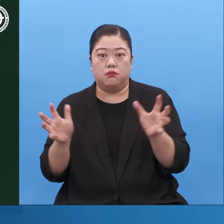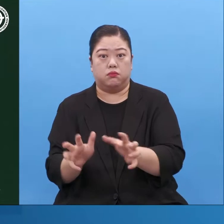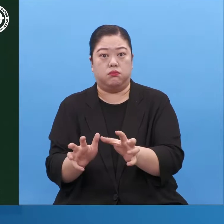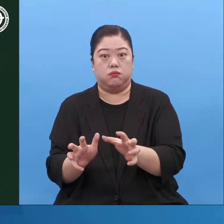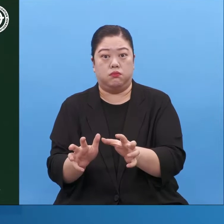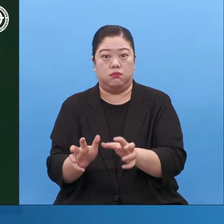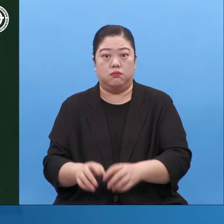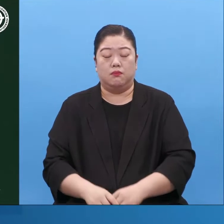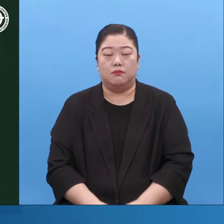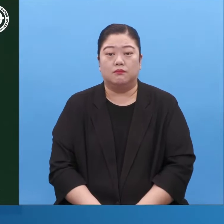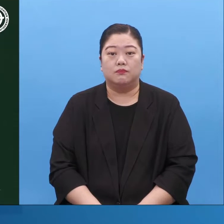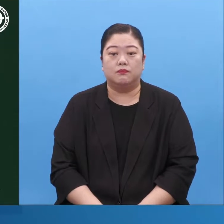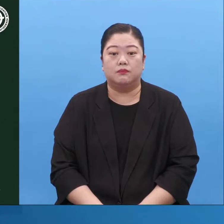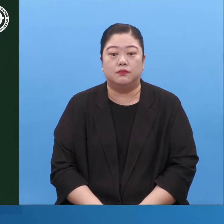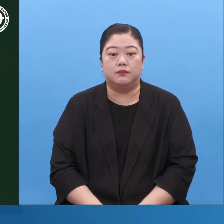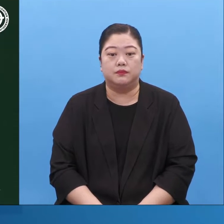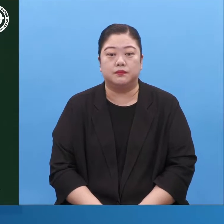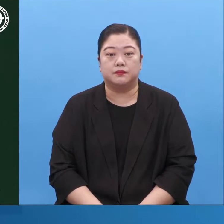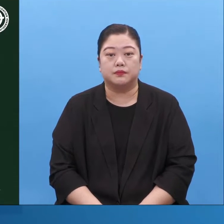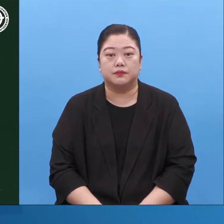이 사람들이 산업이